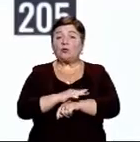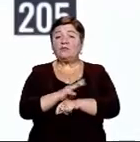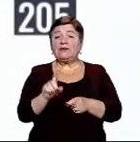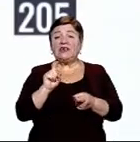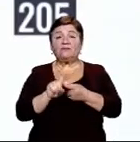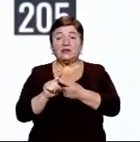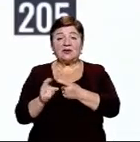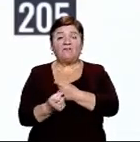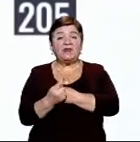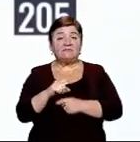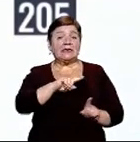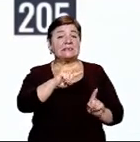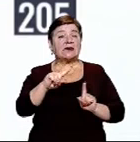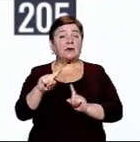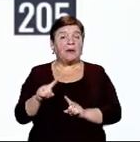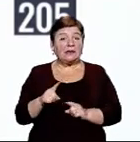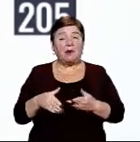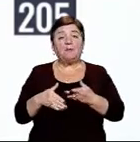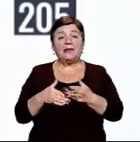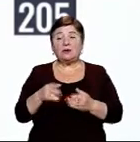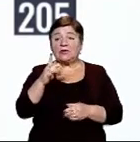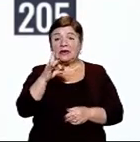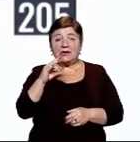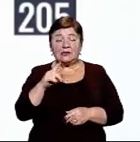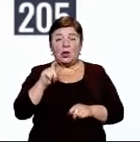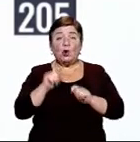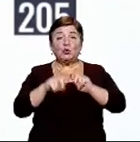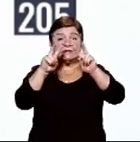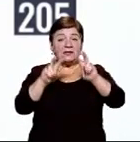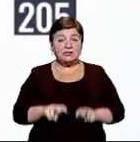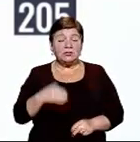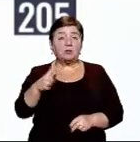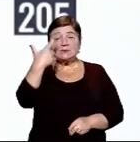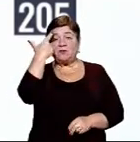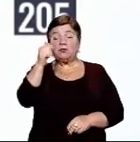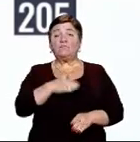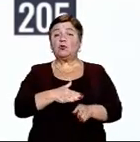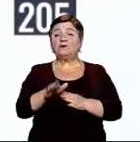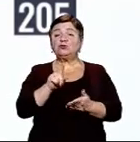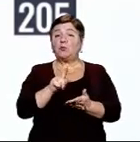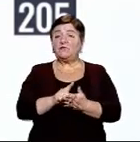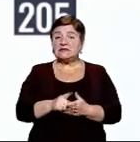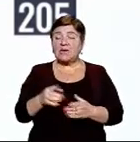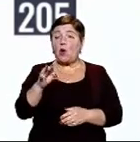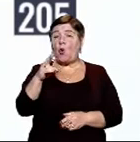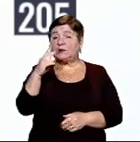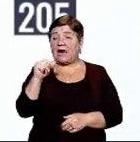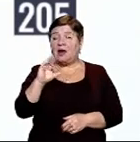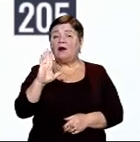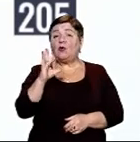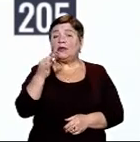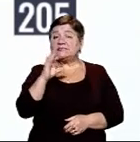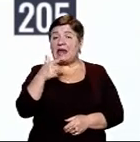коронавірусну інфекцію виявили на Закарпатті методом ПЛР-дослідження. Про це сьогодні повідомив виконувач обов'язків голови ОДА